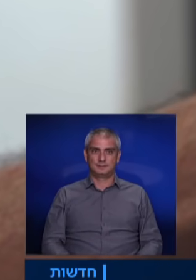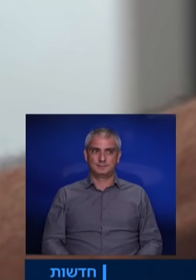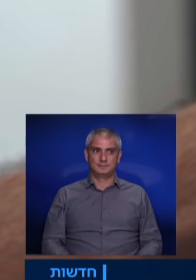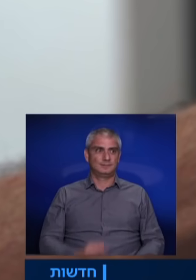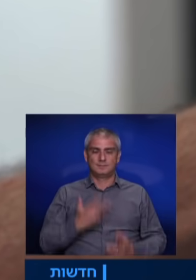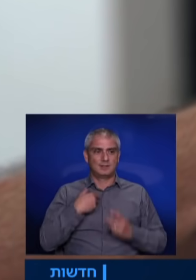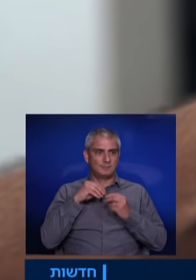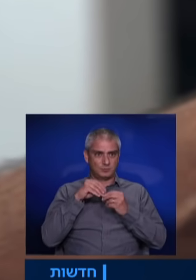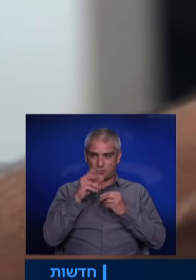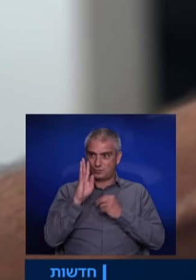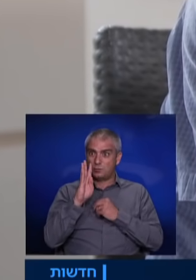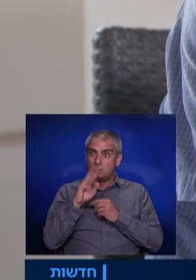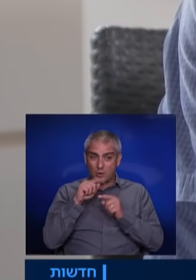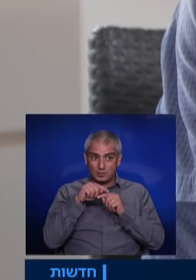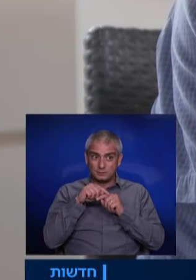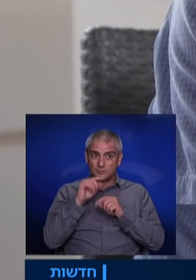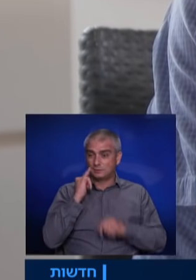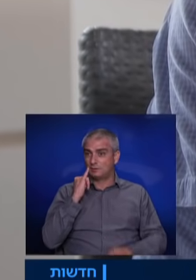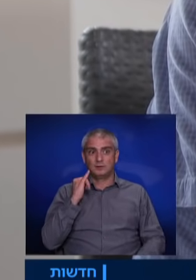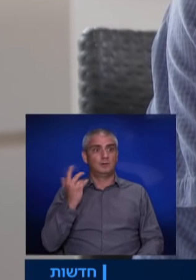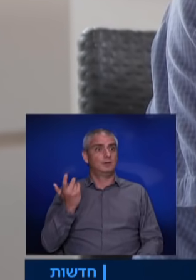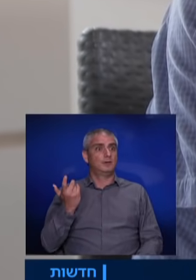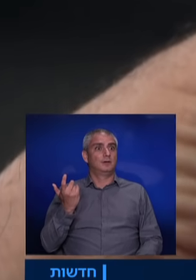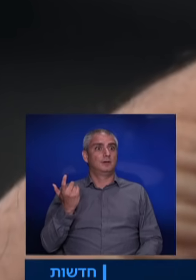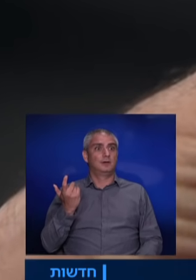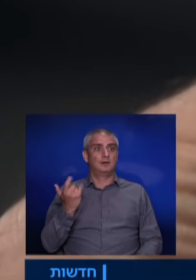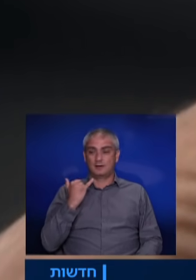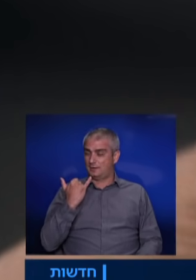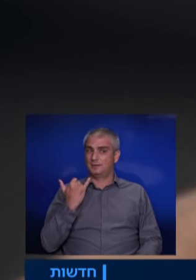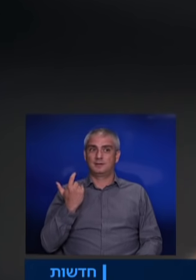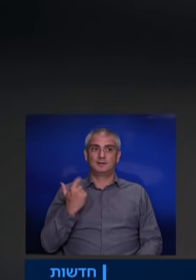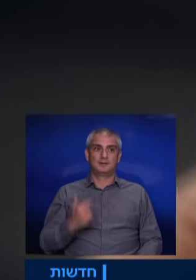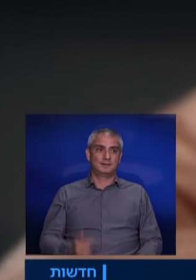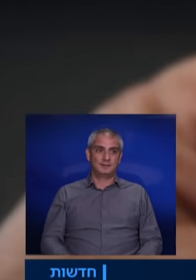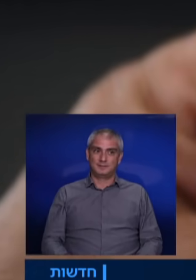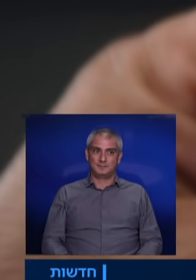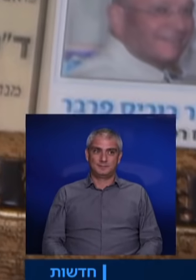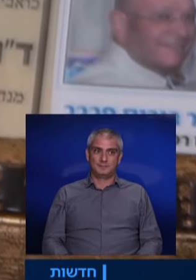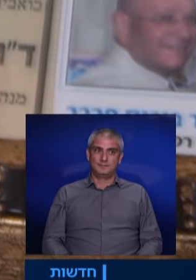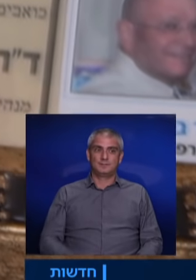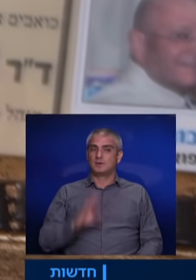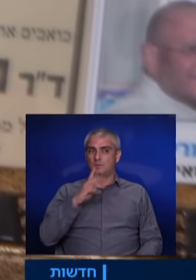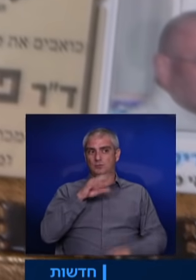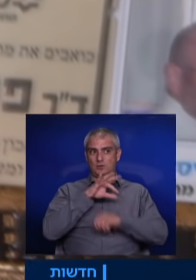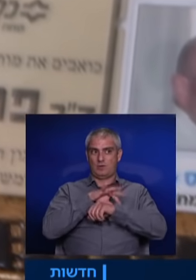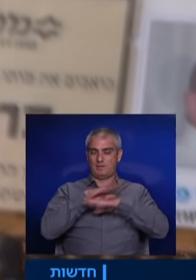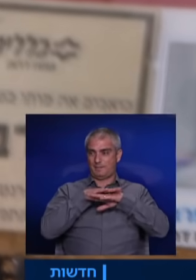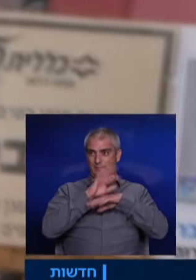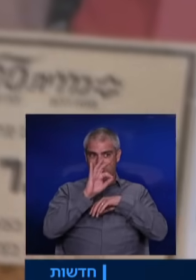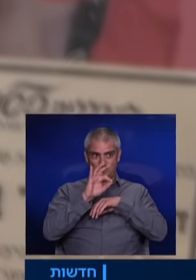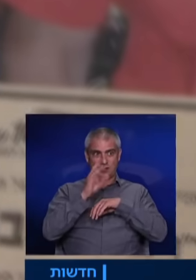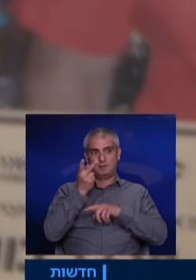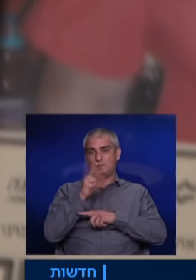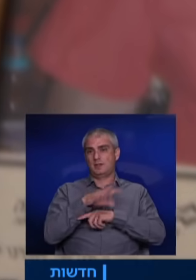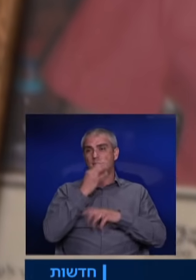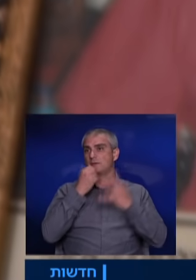אני עכשיו מחזיק? את בוריס. בבוריס? כן. כן? כן. בוריס, רופא במקצועו, הלך